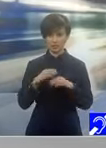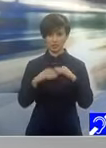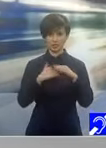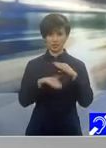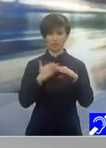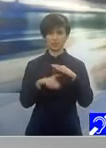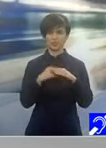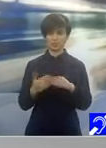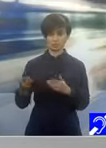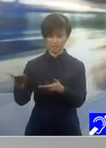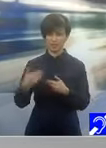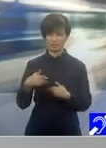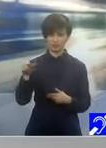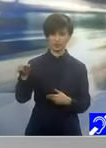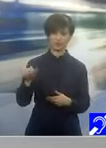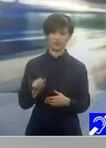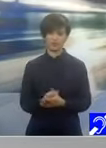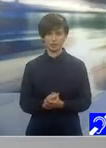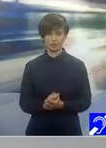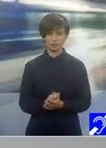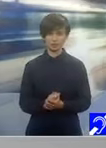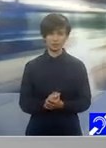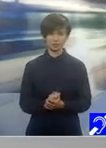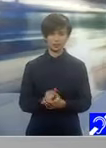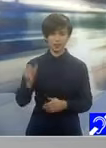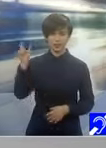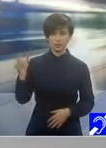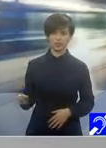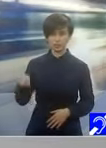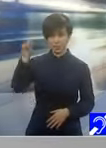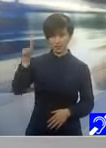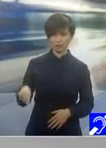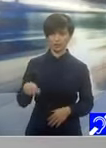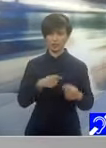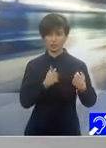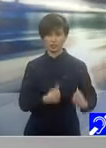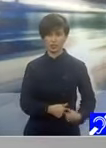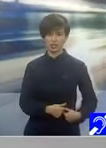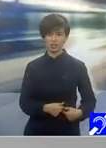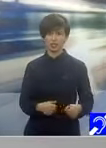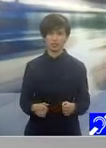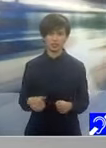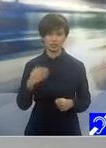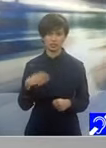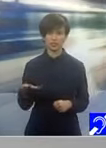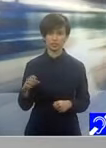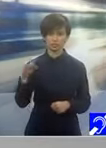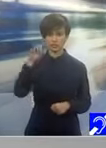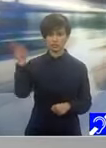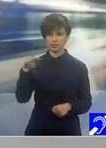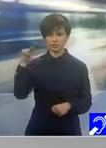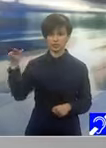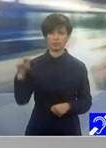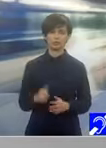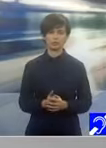dumneavoastră ați răspuns cu mulțumiri. Este chiar o persoană care lunar parcă donează 15 euro, am reținut bine? Așa este. Este, cred